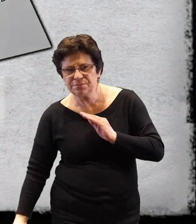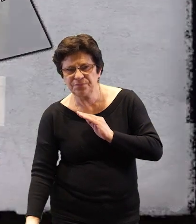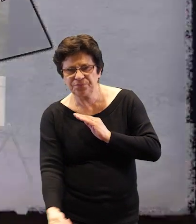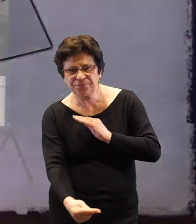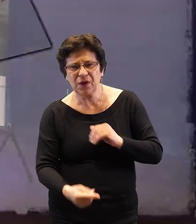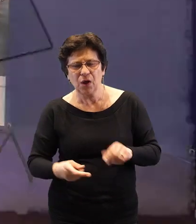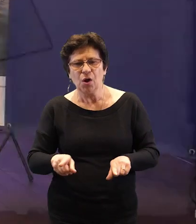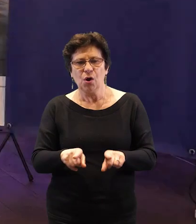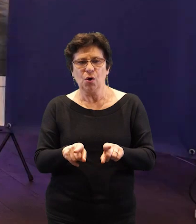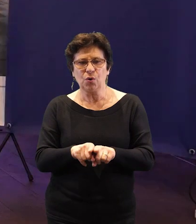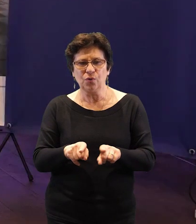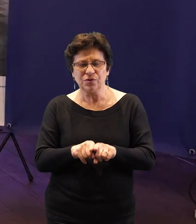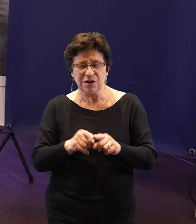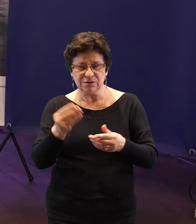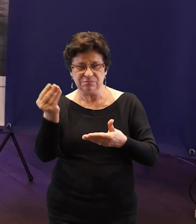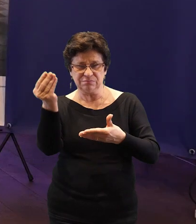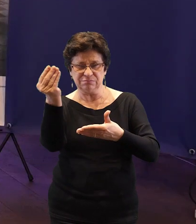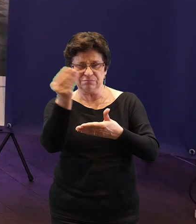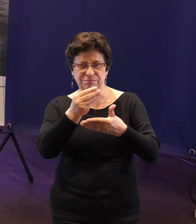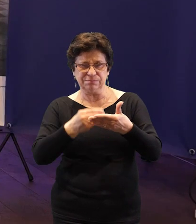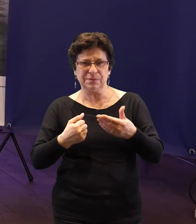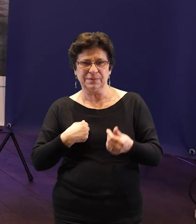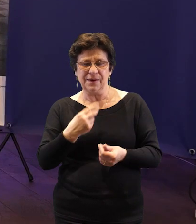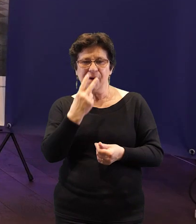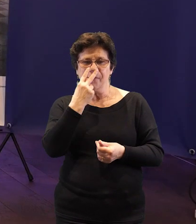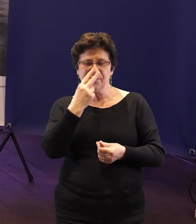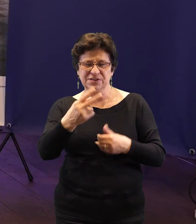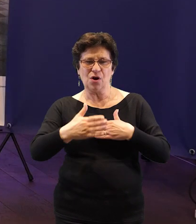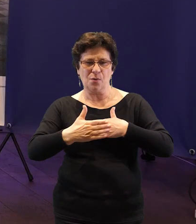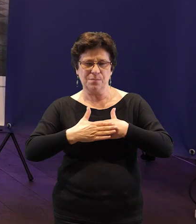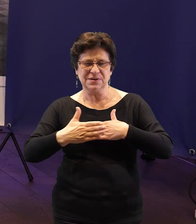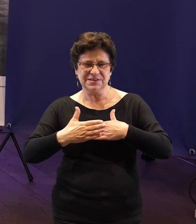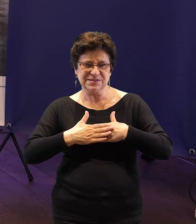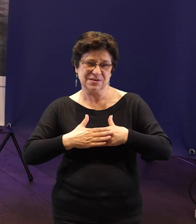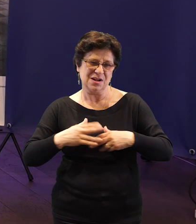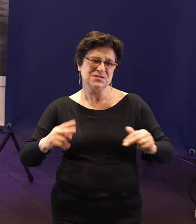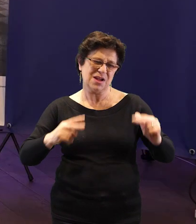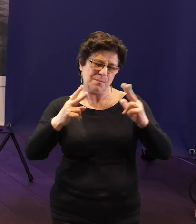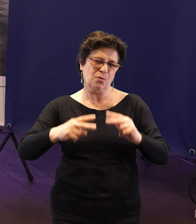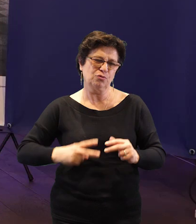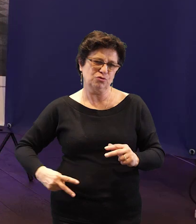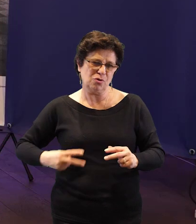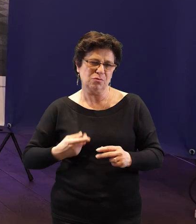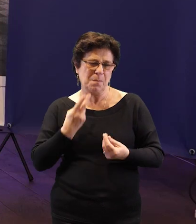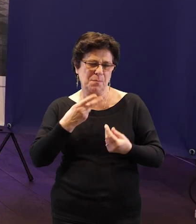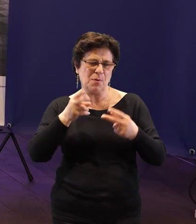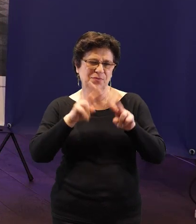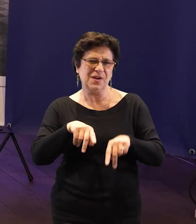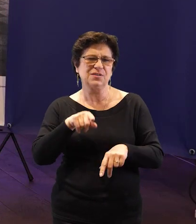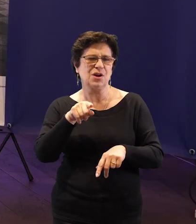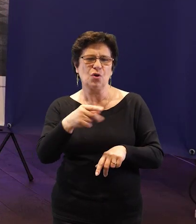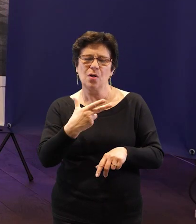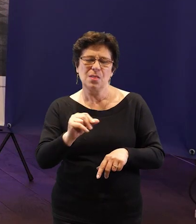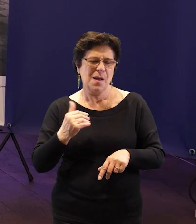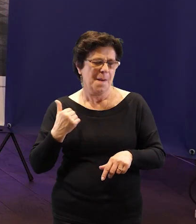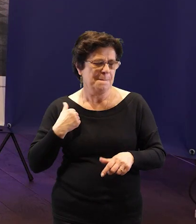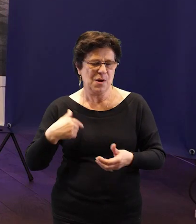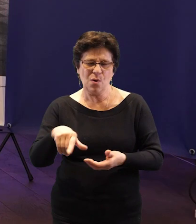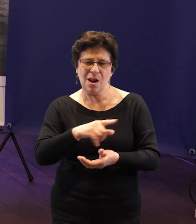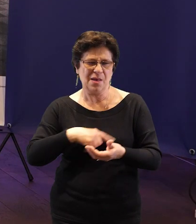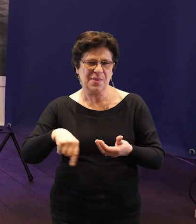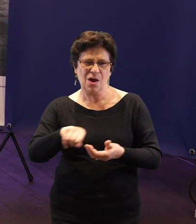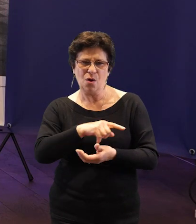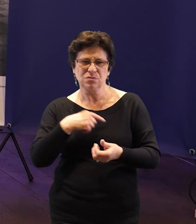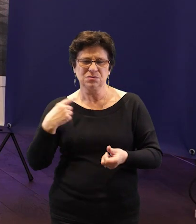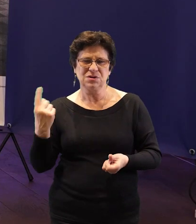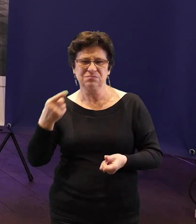przedstawił śmigłowców, które on widział właśnie w rejonie Zamku Książ. Więc kolejny świadek, który potwierdza, że to były śmigłowce, nie żadne